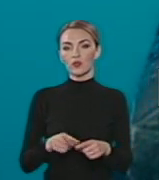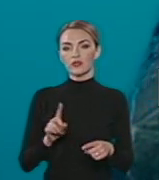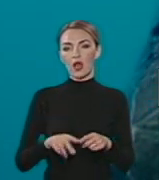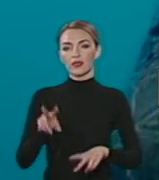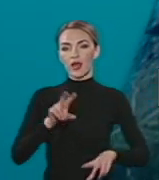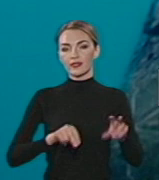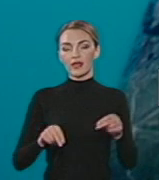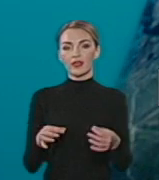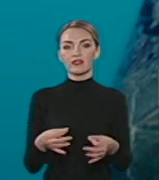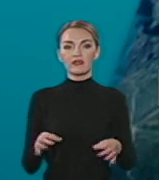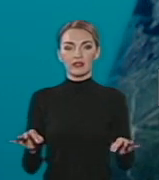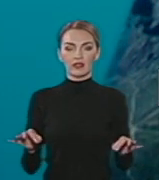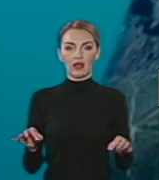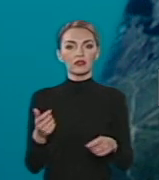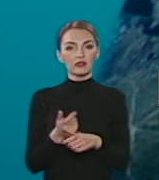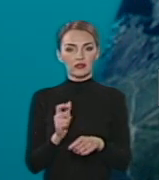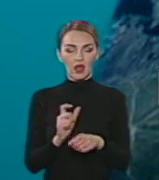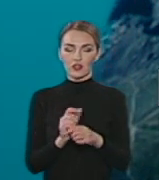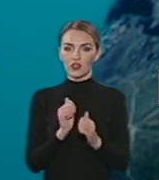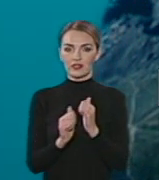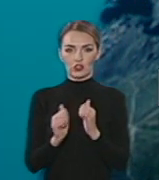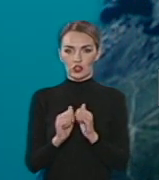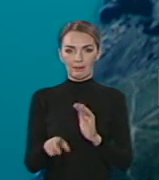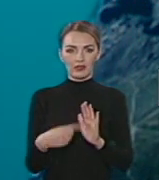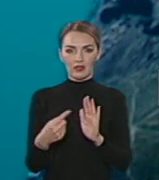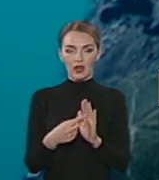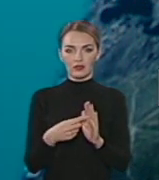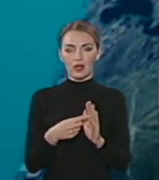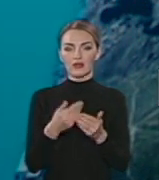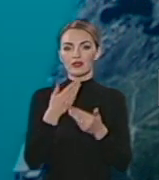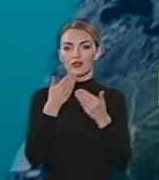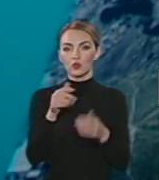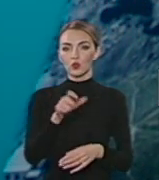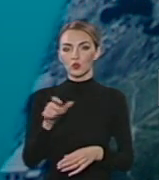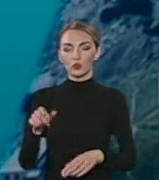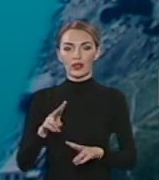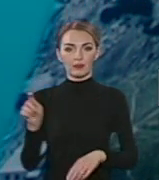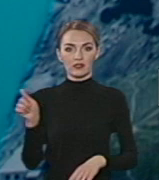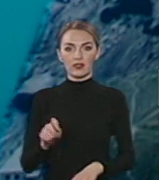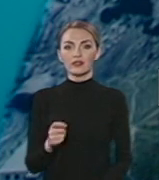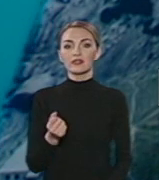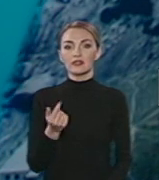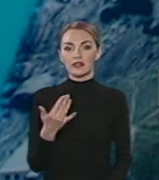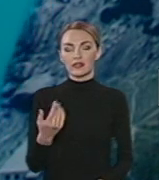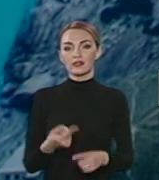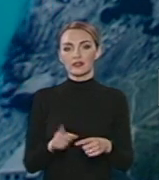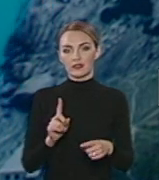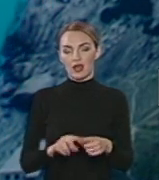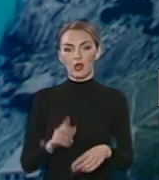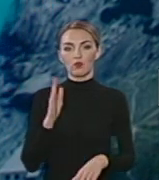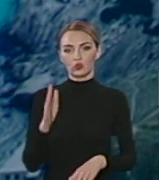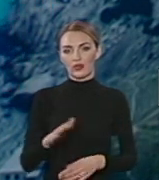дійсно найчастіше питання, яке задають люди, які приїздять з окуповану Криму, скільки це буде